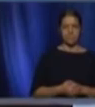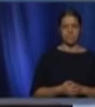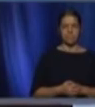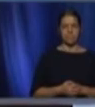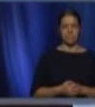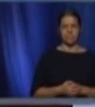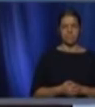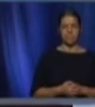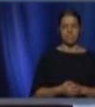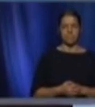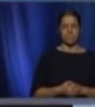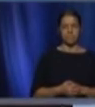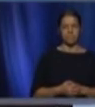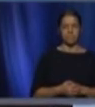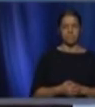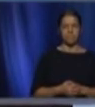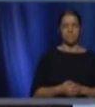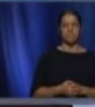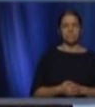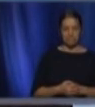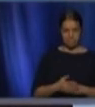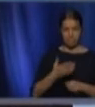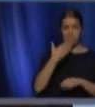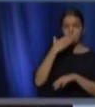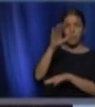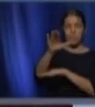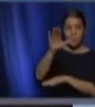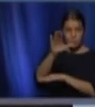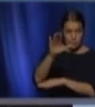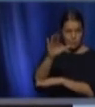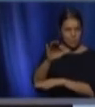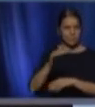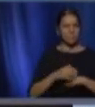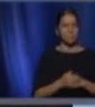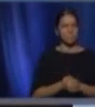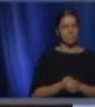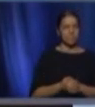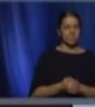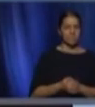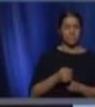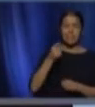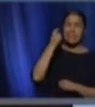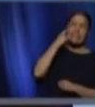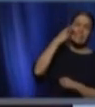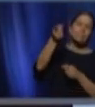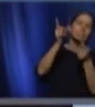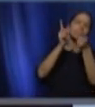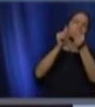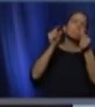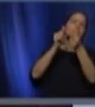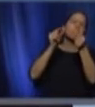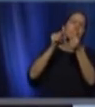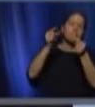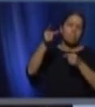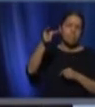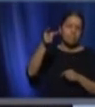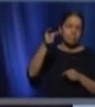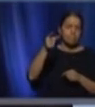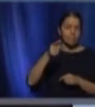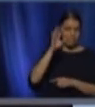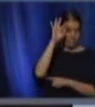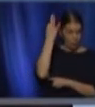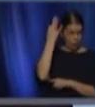Good afternoon. Bonjour. Pourriez-vous répéter ce que vous avez dit à mon collègue en français sur pourquoi ne